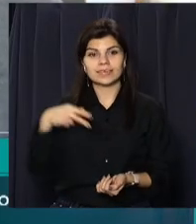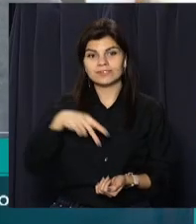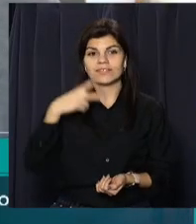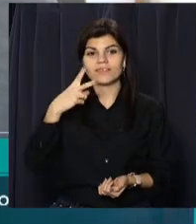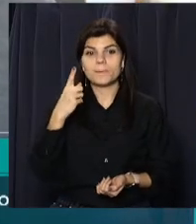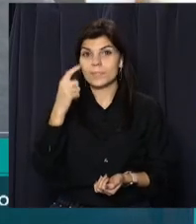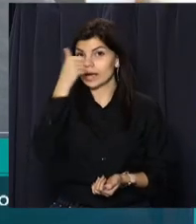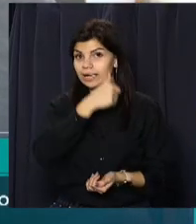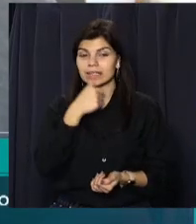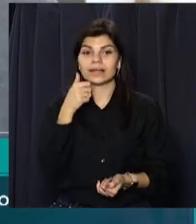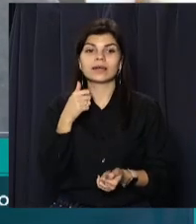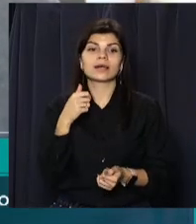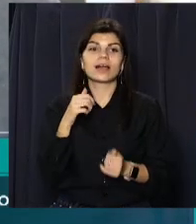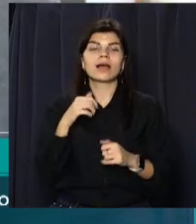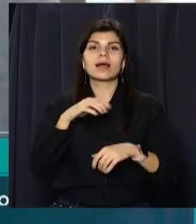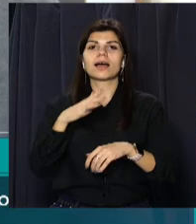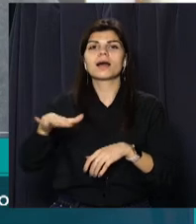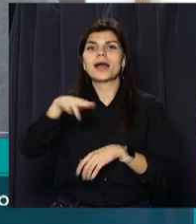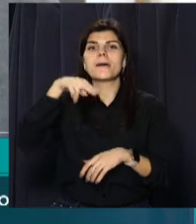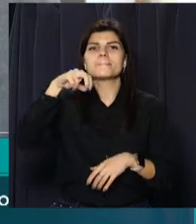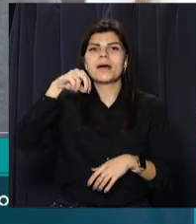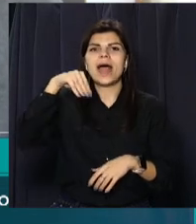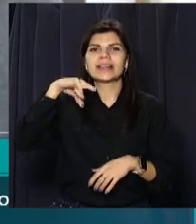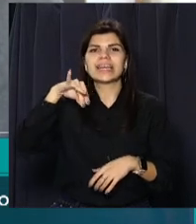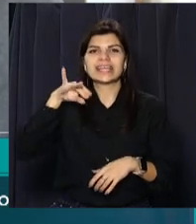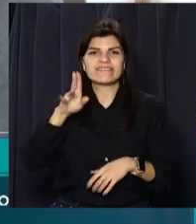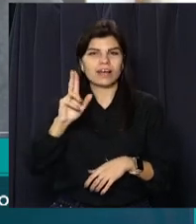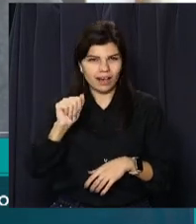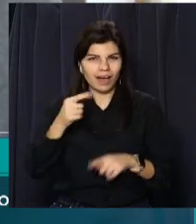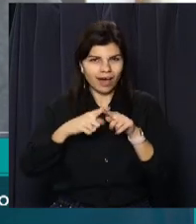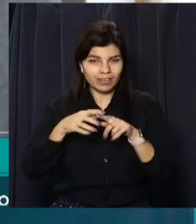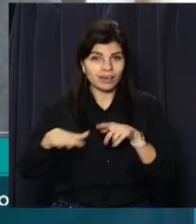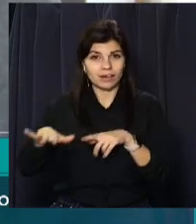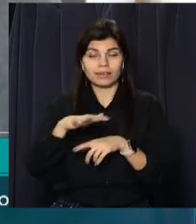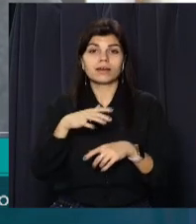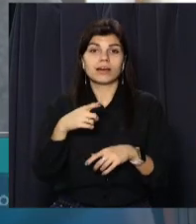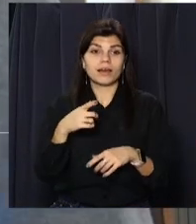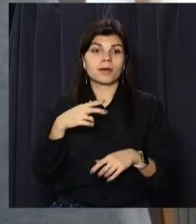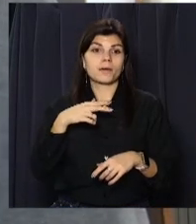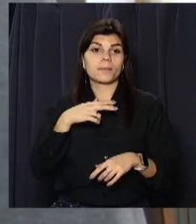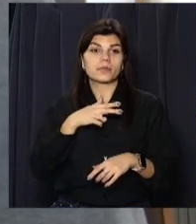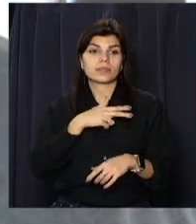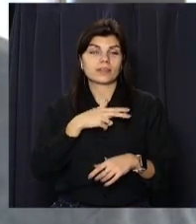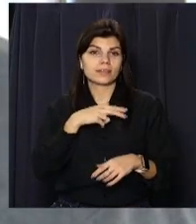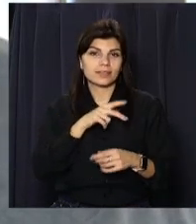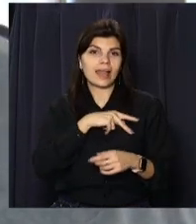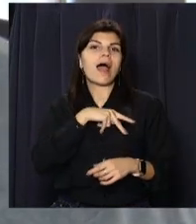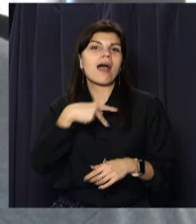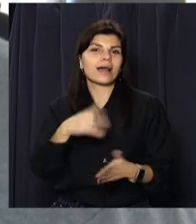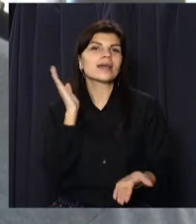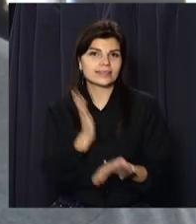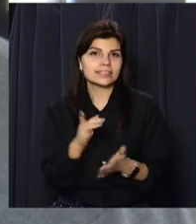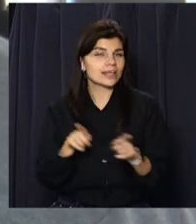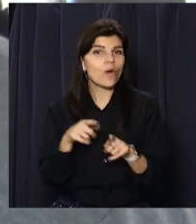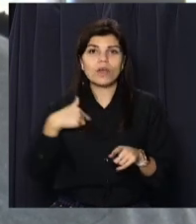2021 рік для Петриківської громади був щедр. Як сьогодні ви бачили, нам вручили аж 5 кубків. У нас таких досягнень